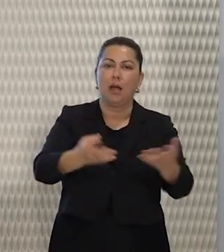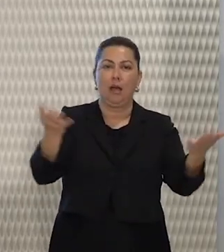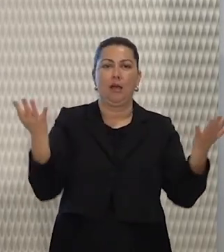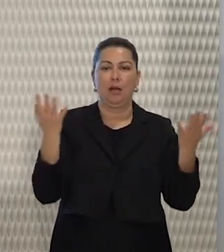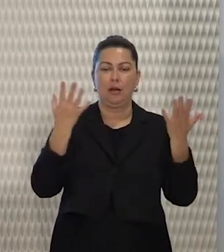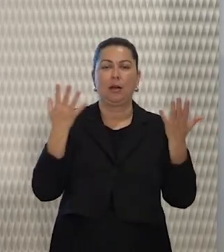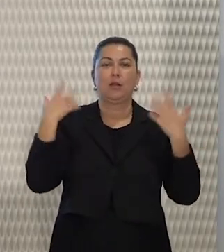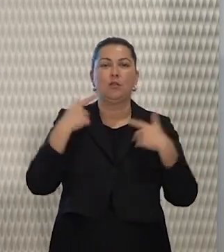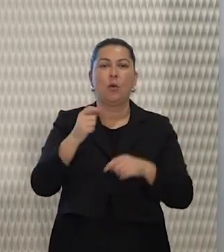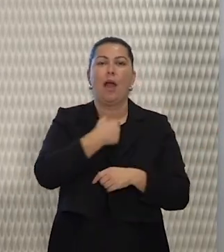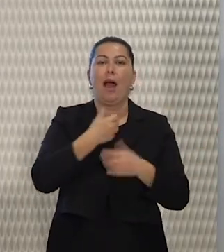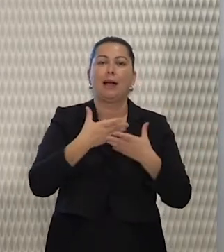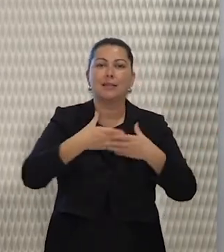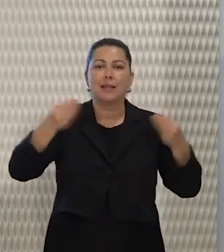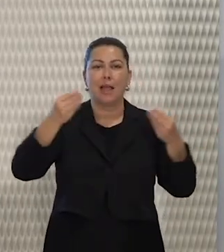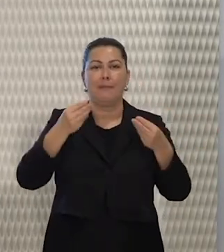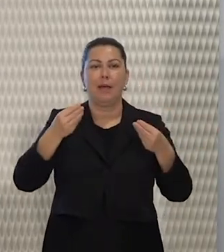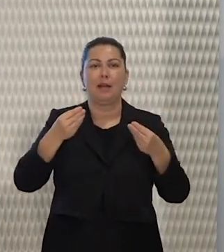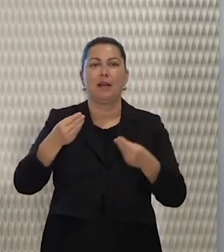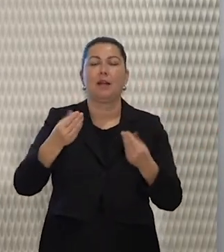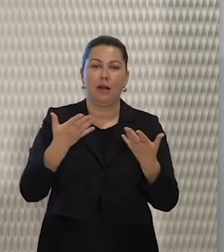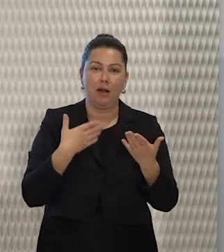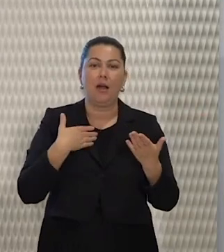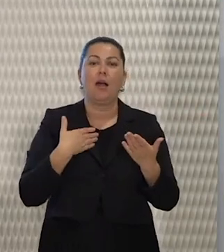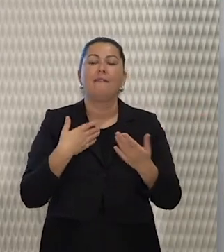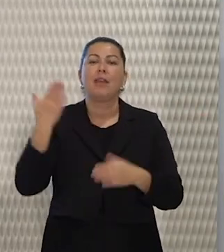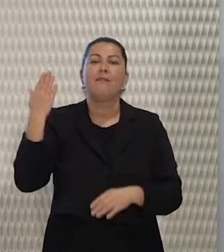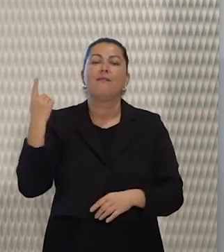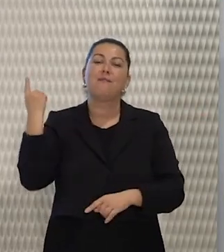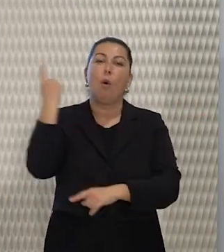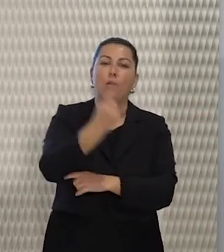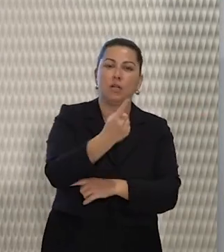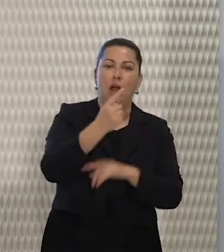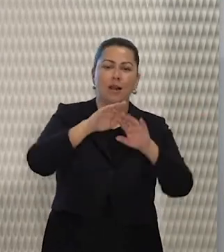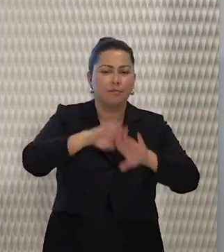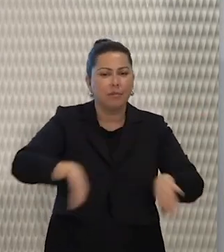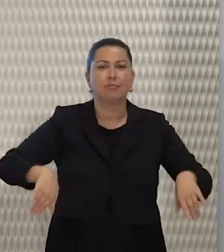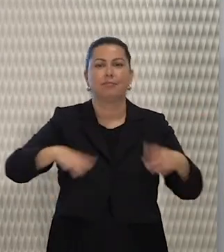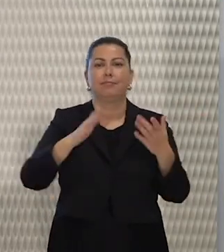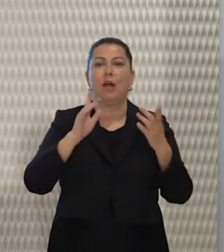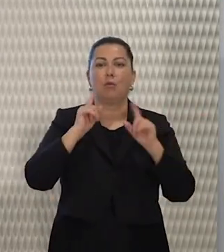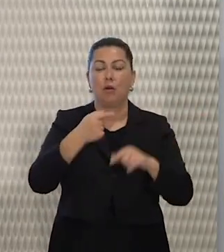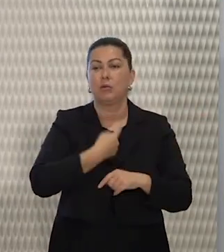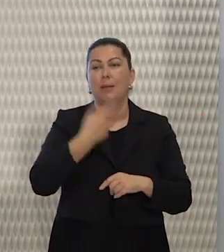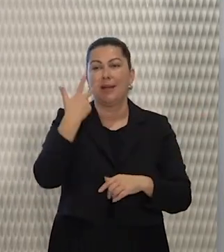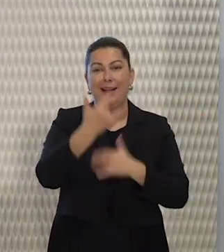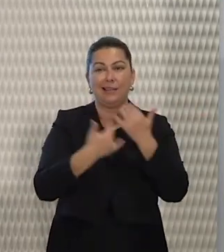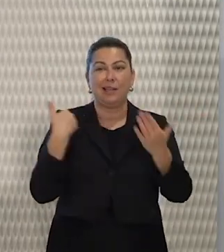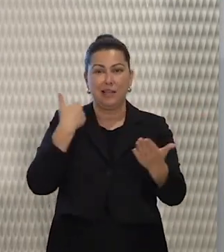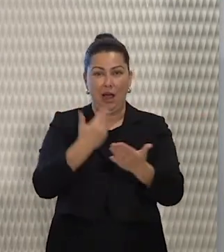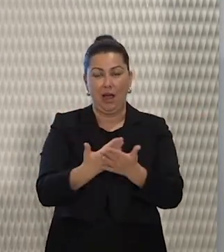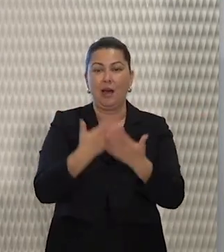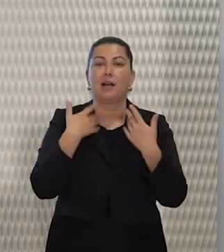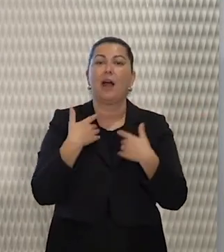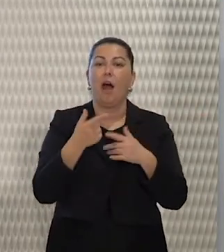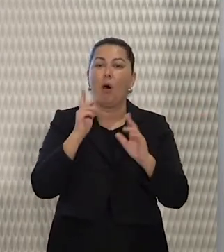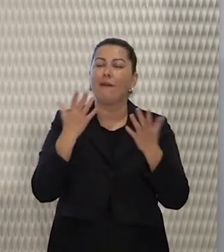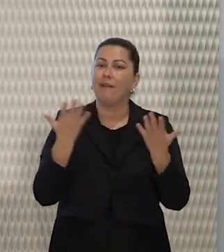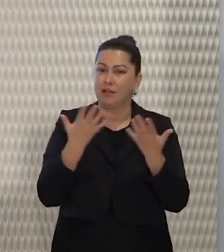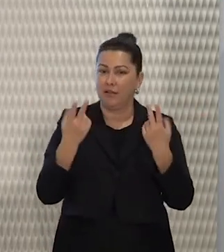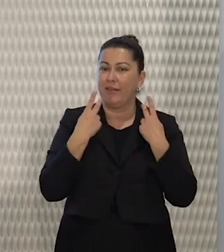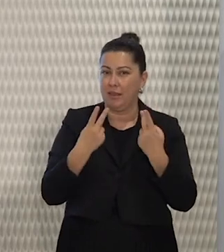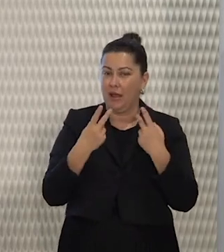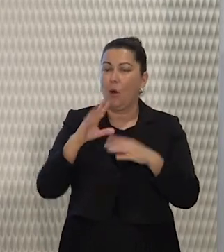nehmen, Vorurteile zu beseitigen. Und wenn ich eines gelernt habe in den letzten 30 Jahren, Unternehmer hören vor allem auf